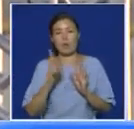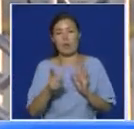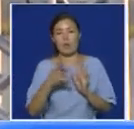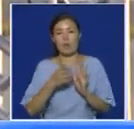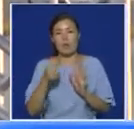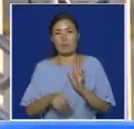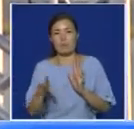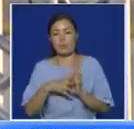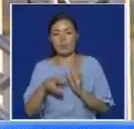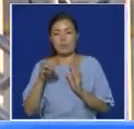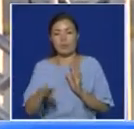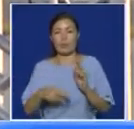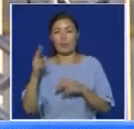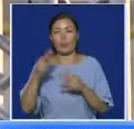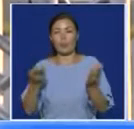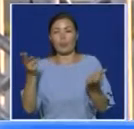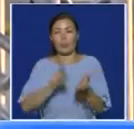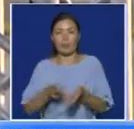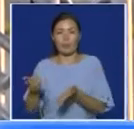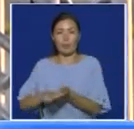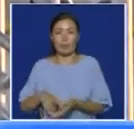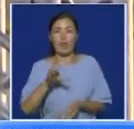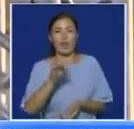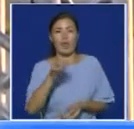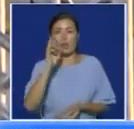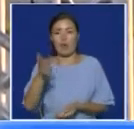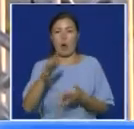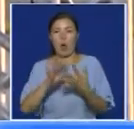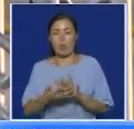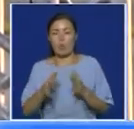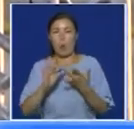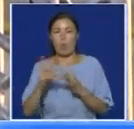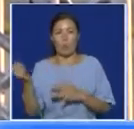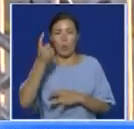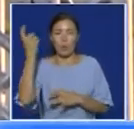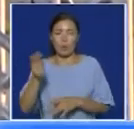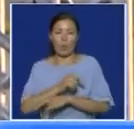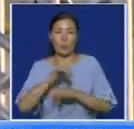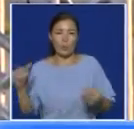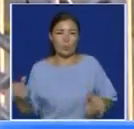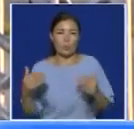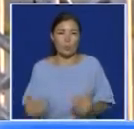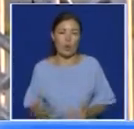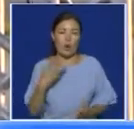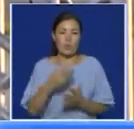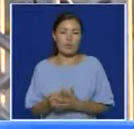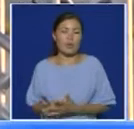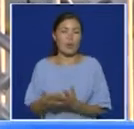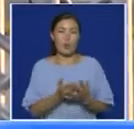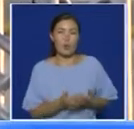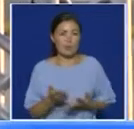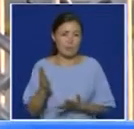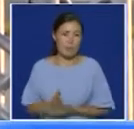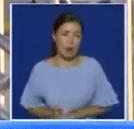1969 жылы іргетасы қаланған Сенек ауылының ауданымыздағы ауыл шаруашылығын саласын дамуындағы өзіндік үлесі бар ауылдың